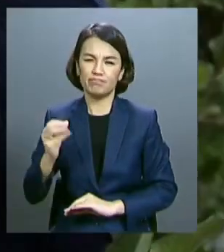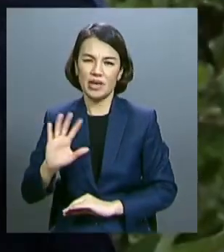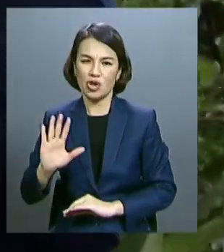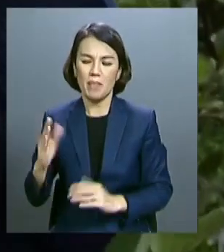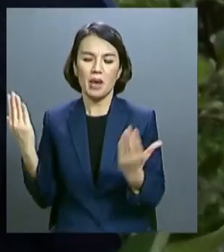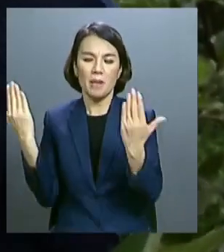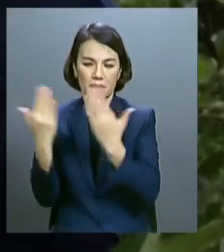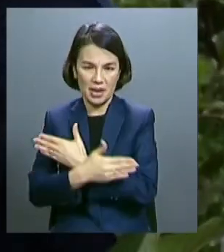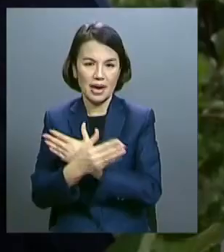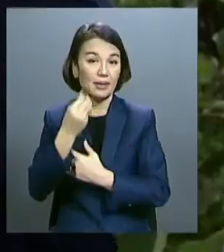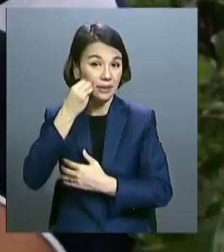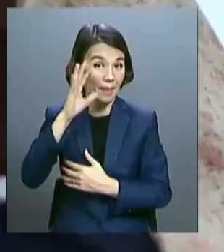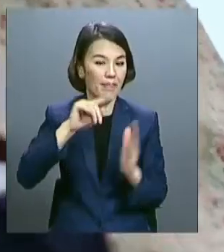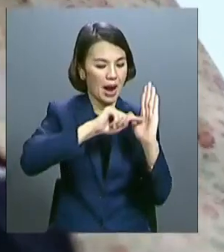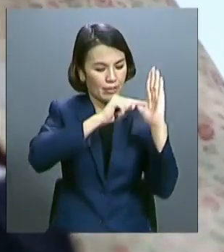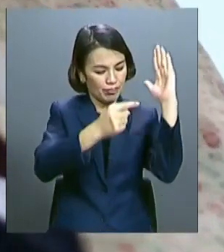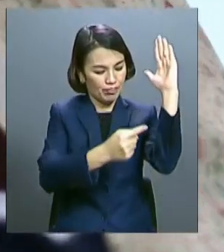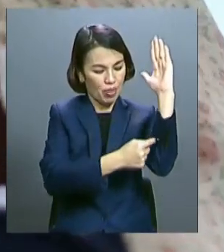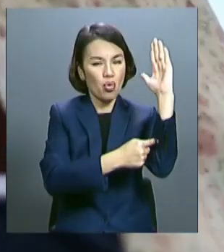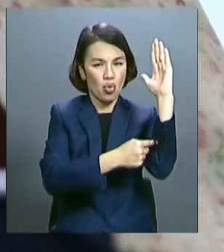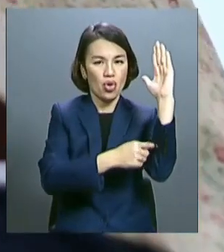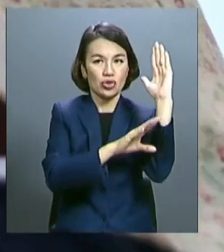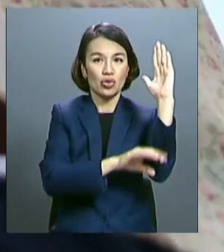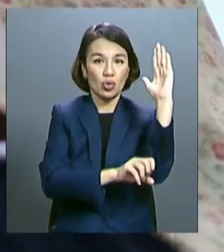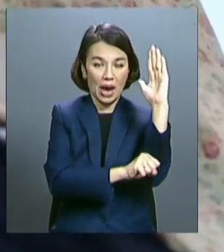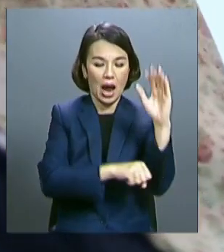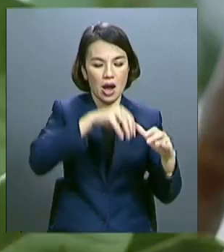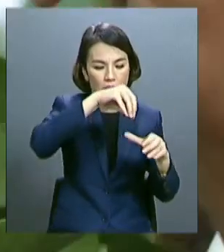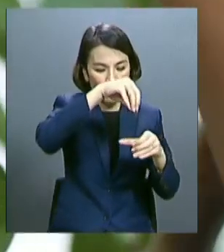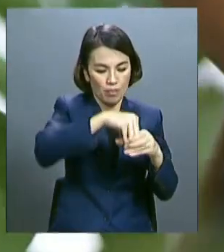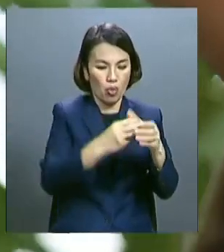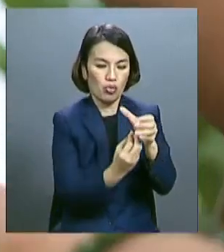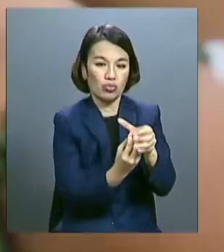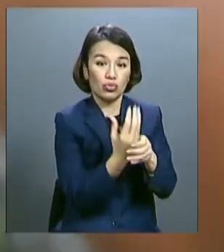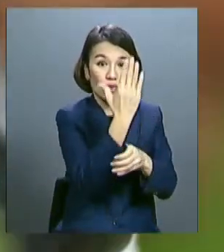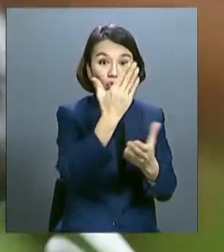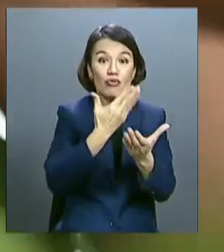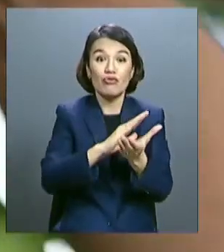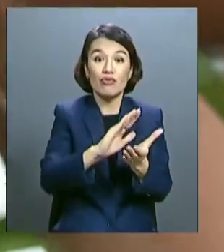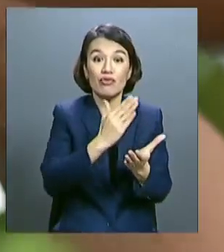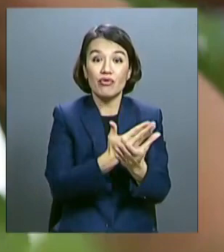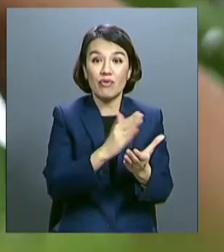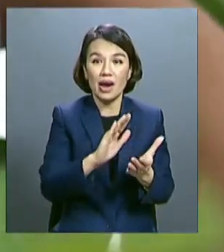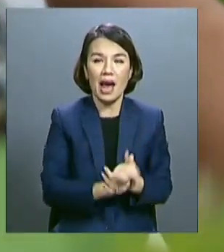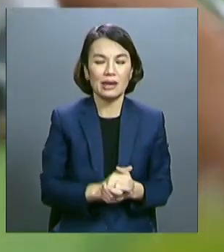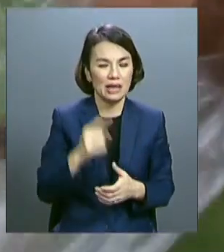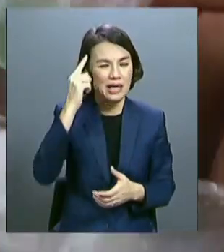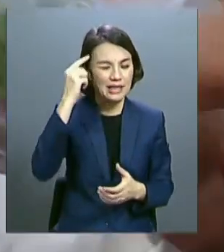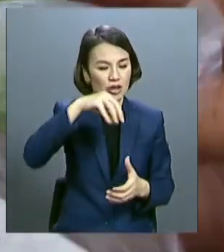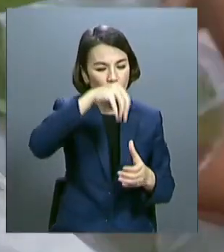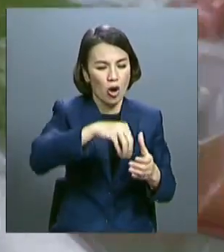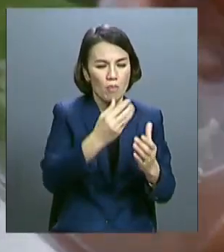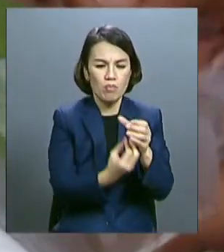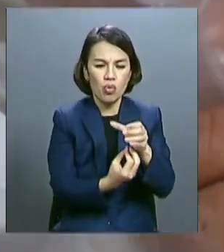จกลับบ้านเกิดมาปลูกฝรั่งกิมจูโดยใช้คำพูดนิยามฝรั่งกิมจูว่าปลูกง่ายตายย